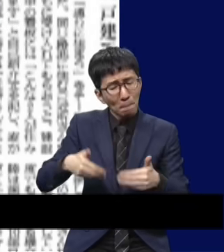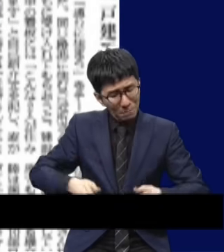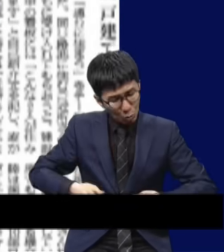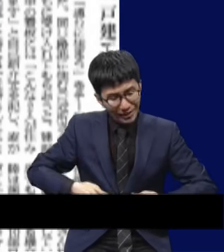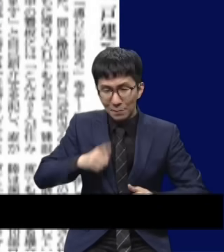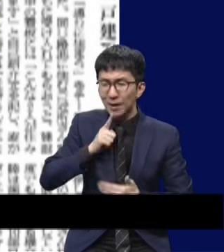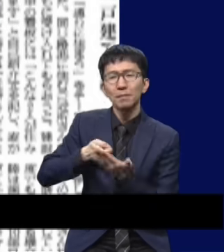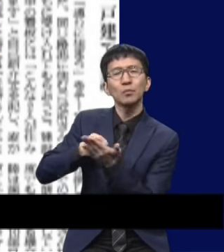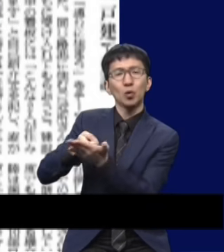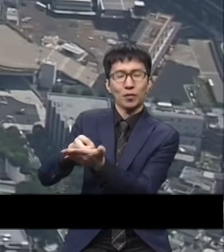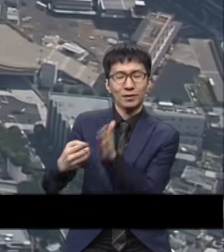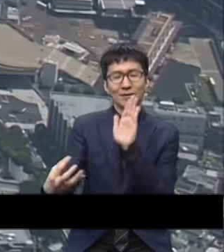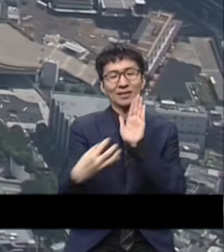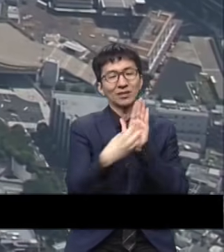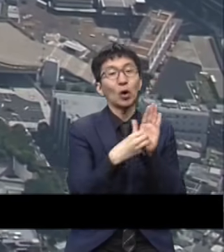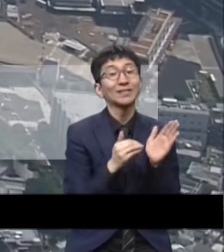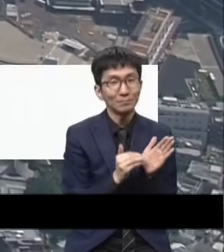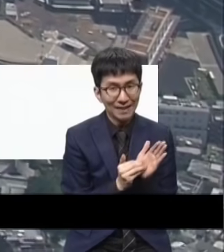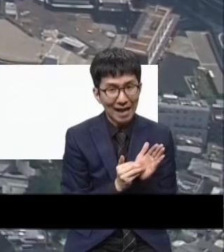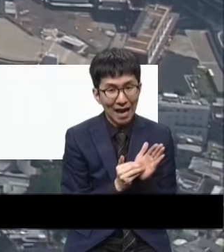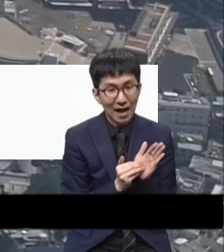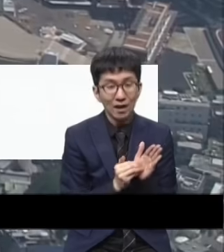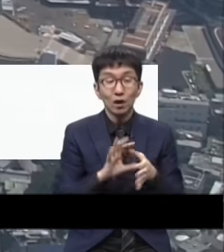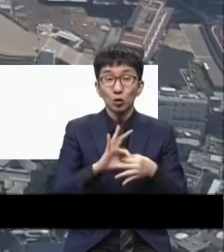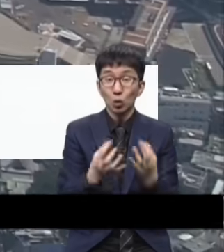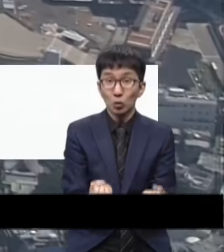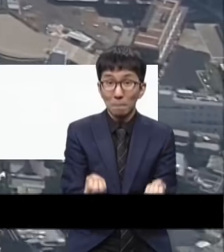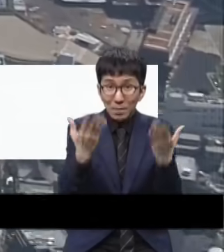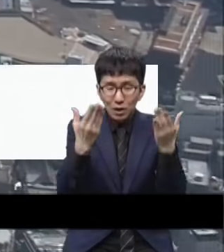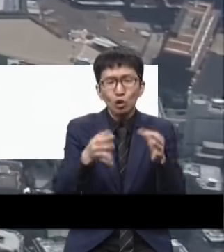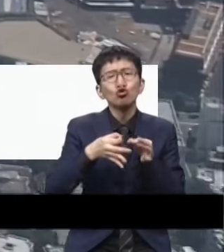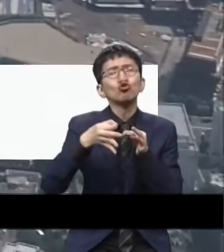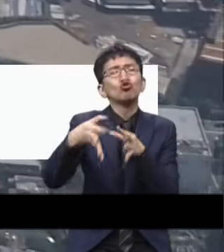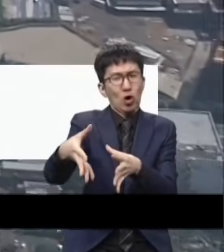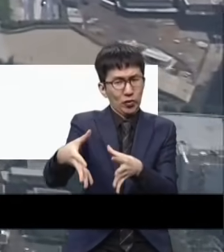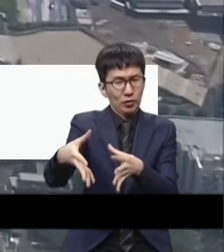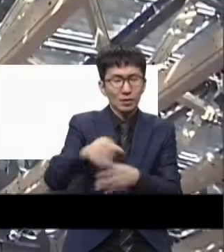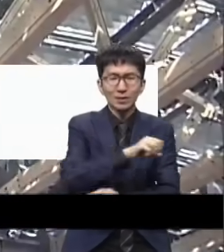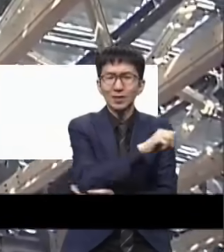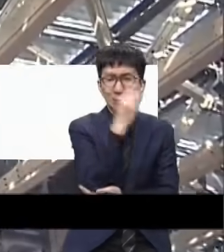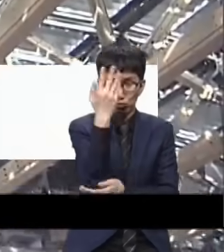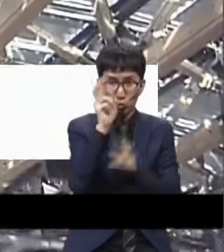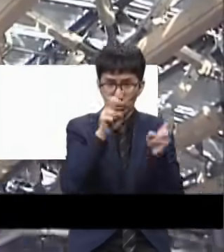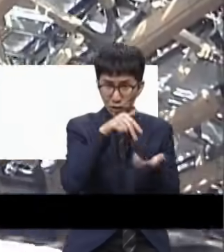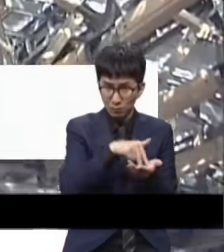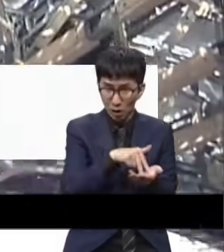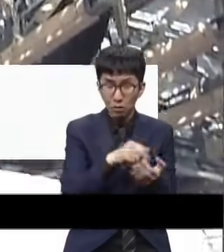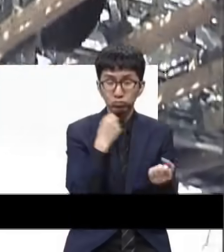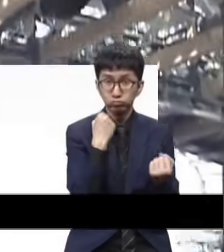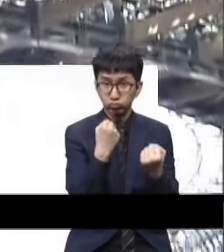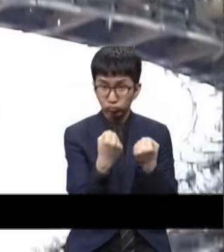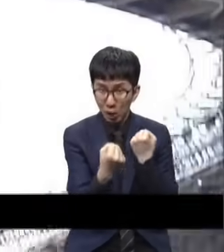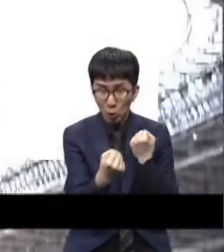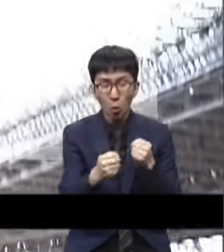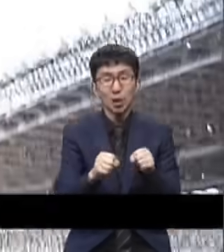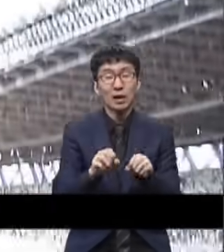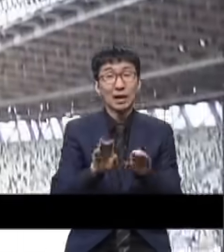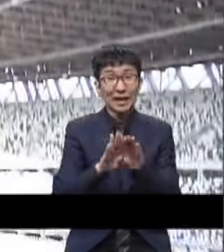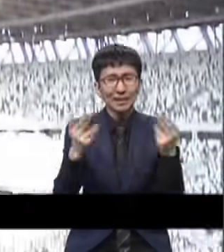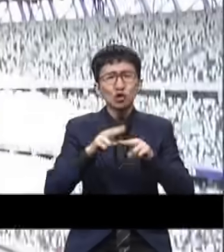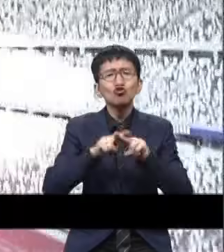내리라고 요구했습니다. 도쿄올림픽 후원사이기도 한 일본 유력신문이 개최 취소를 주장한 건